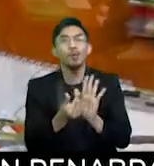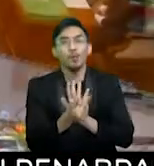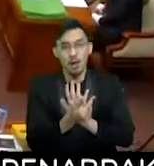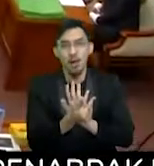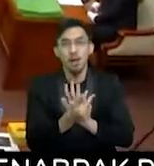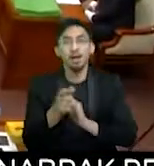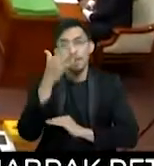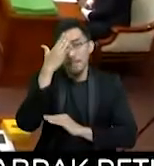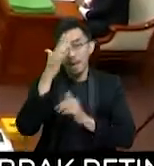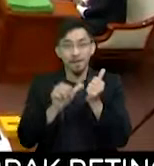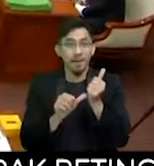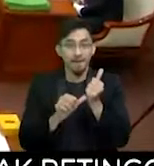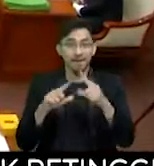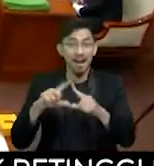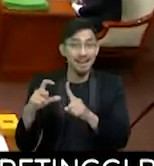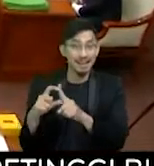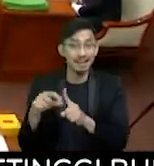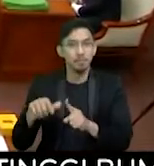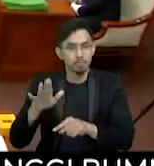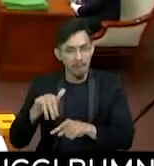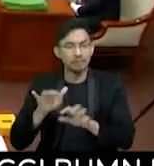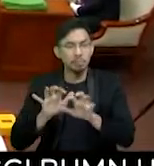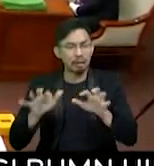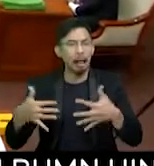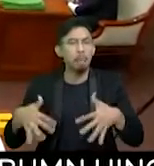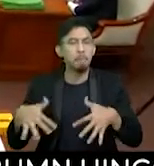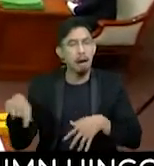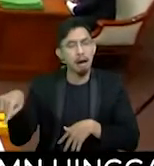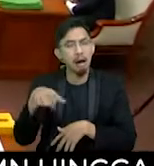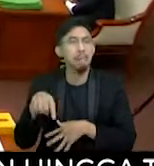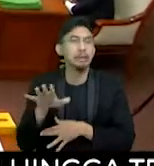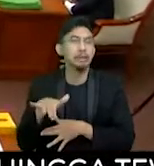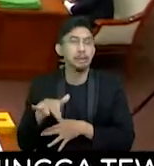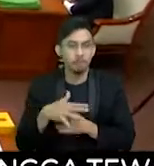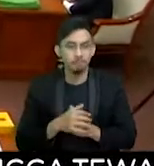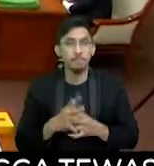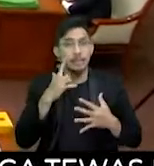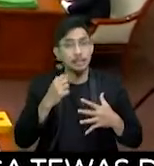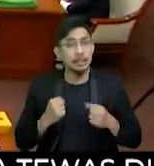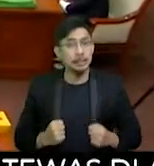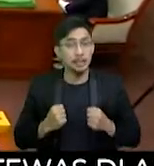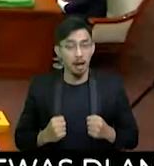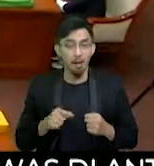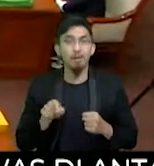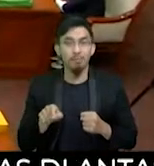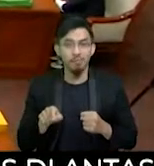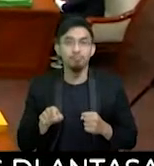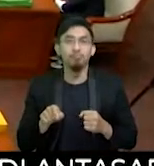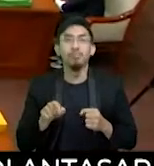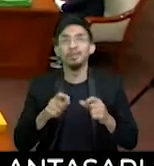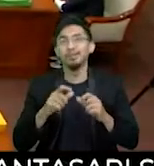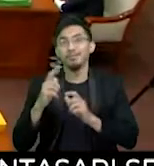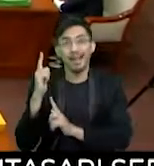dengan perundang-undangan yang dinilai Kepala Staf Angkatan Darat ini masih memiliki banyak kelemahan kesiapsiagaan satuan TNI